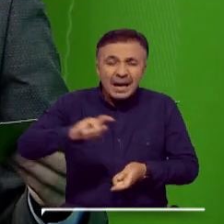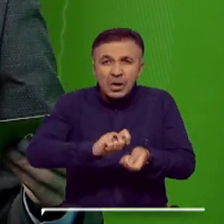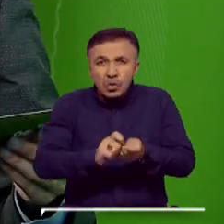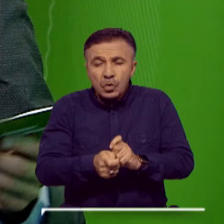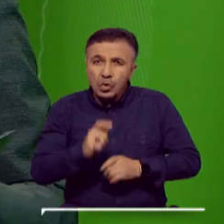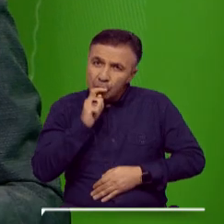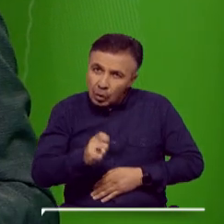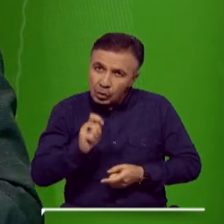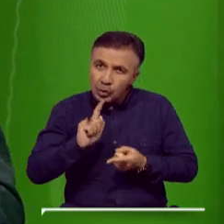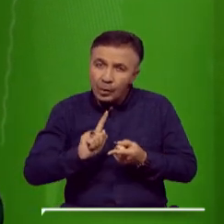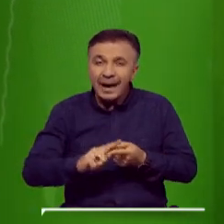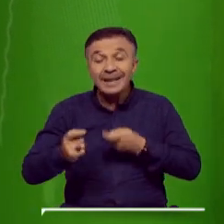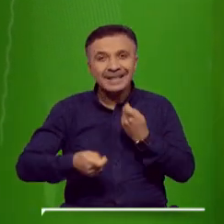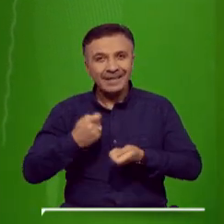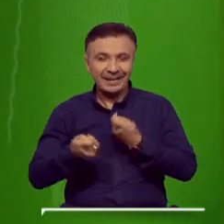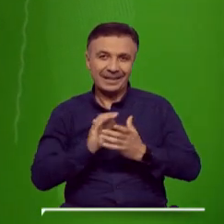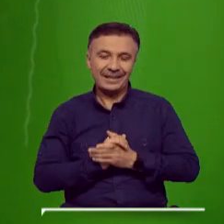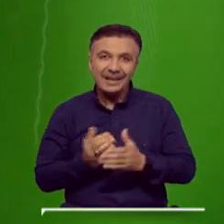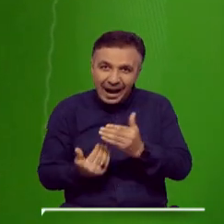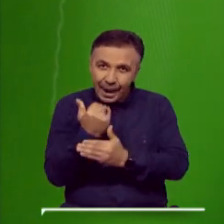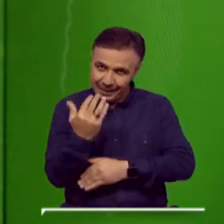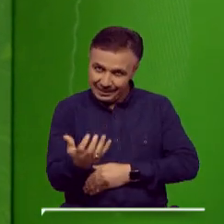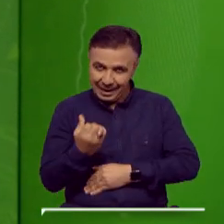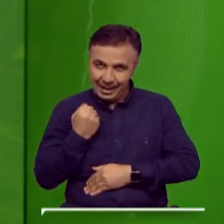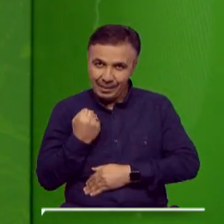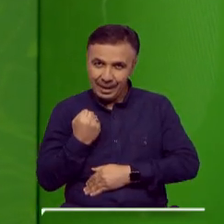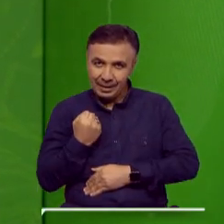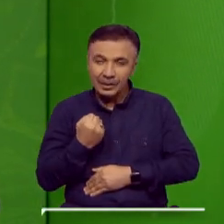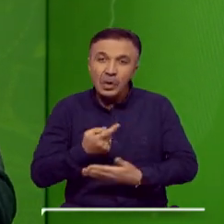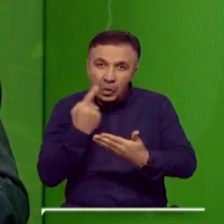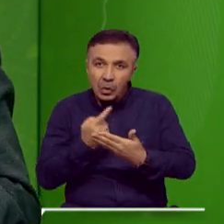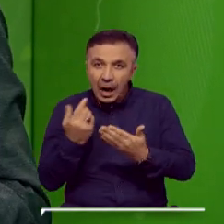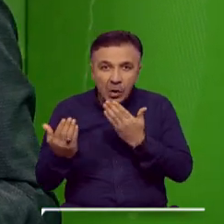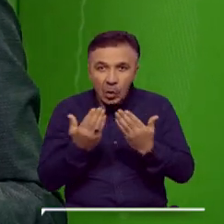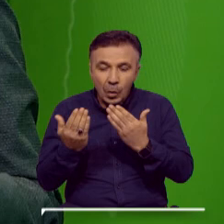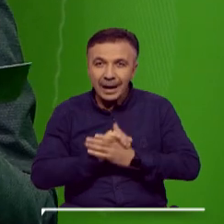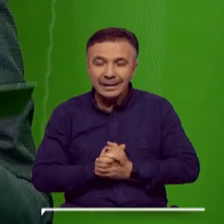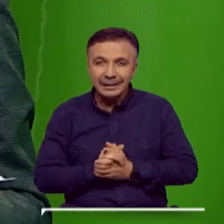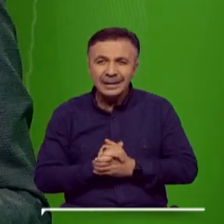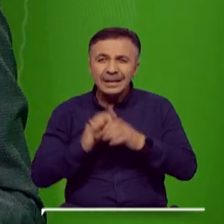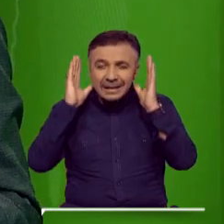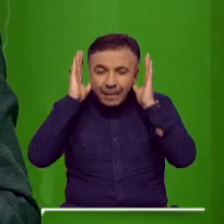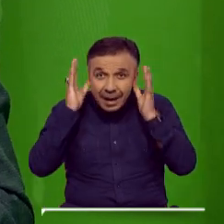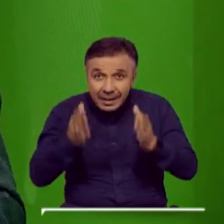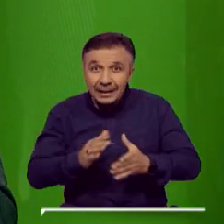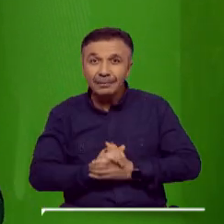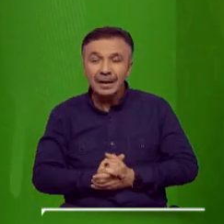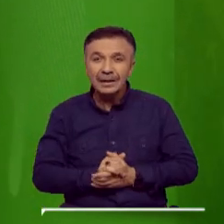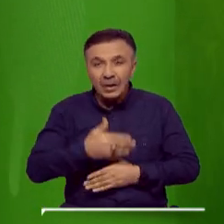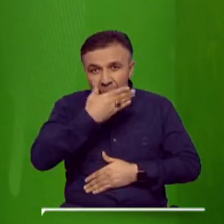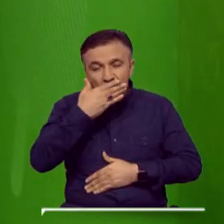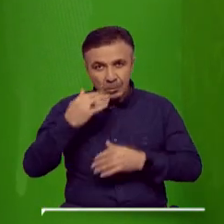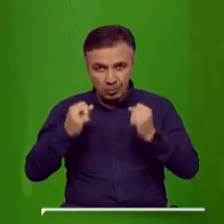ve davranıştır. Abdest almak, Kur'an okumak, namaz kılmak,